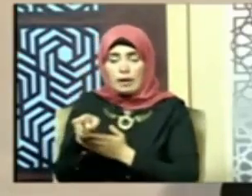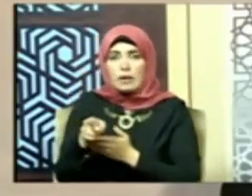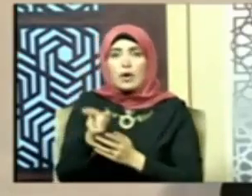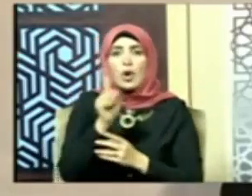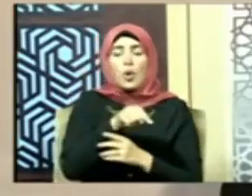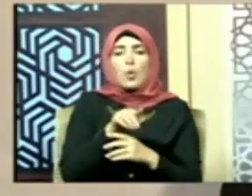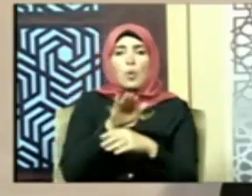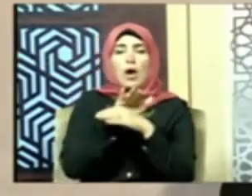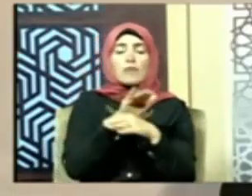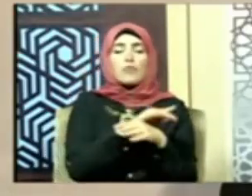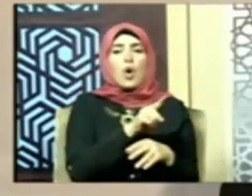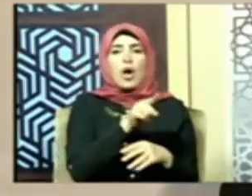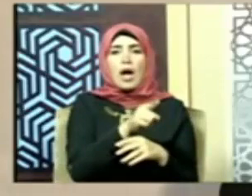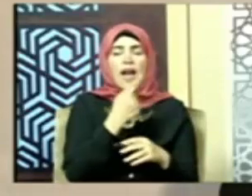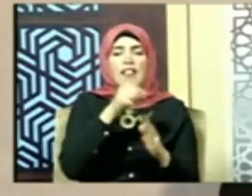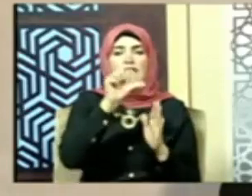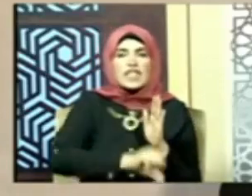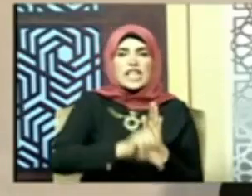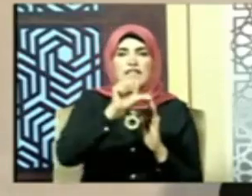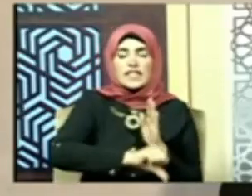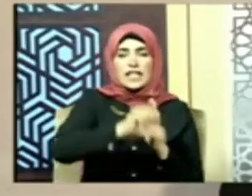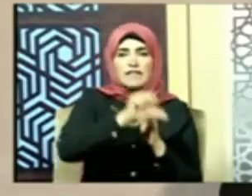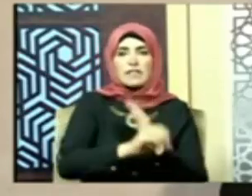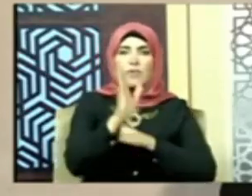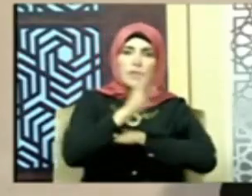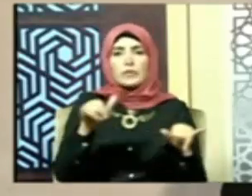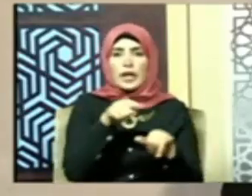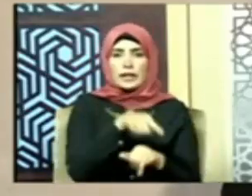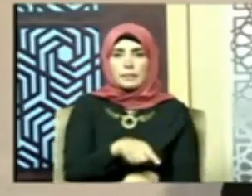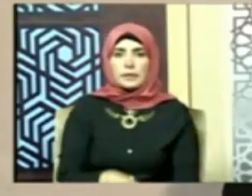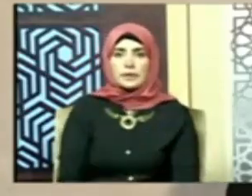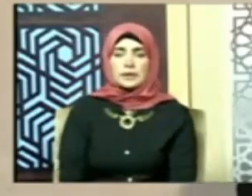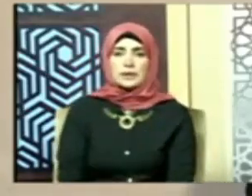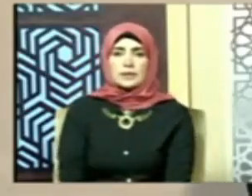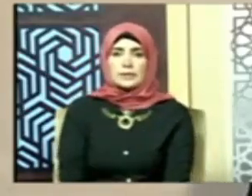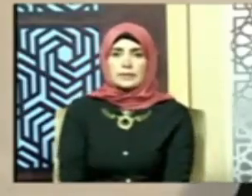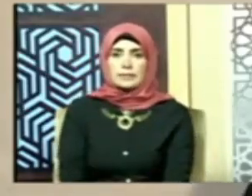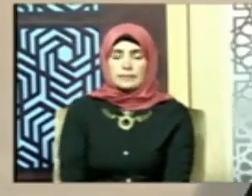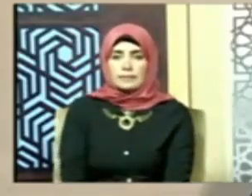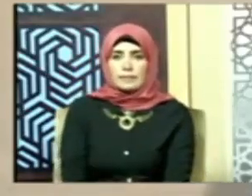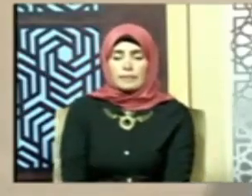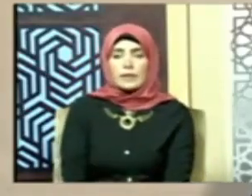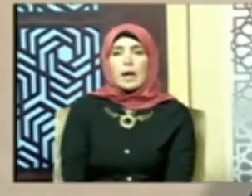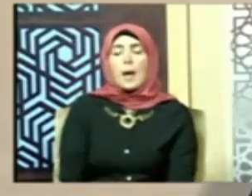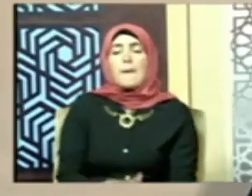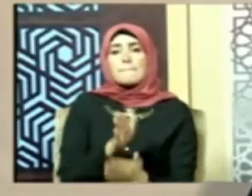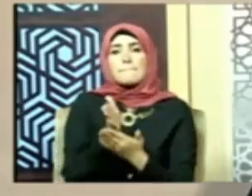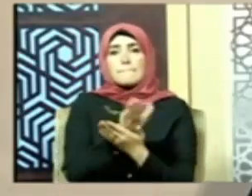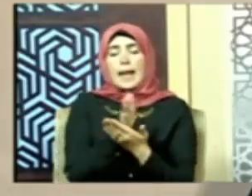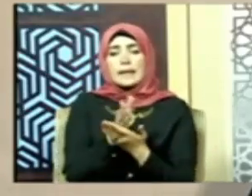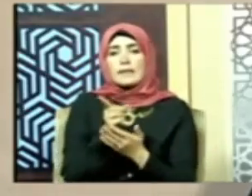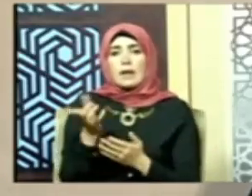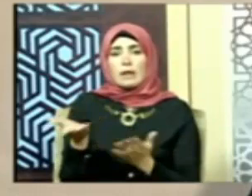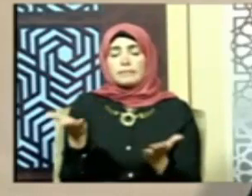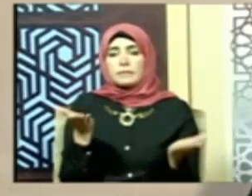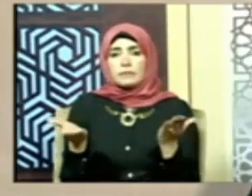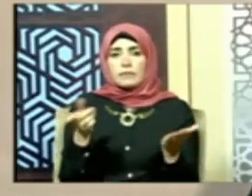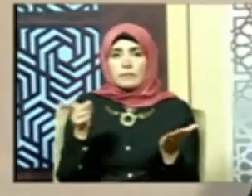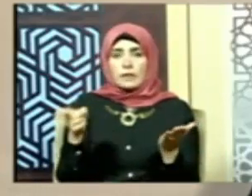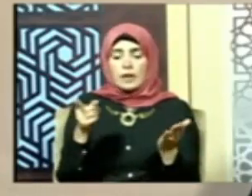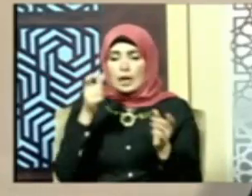ودعاة الإفساد والتخريب، بين